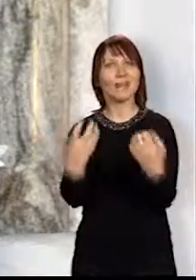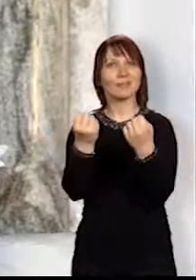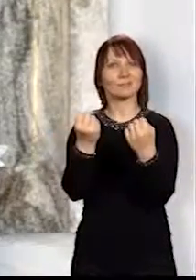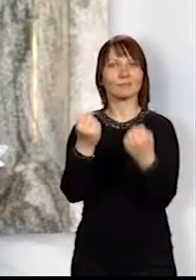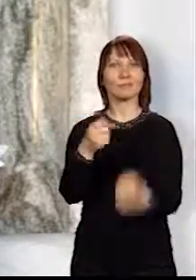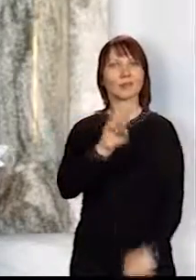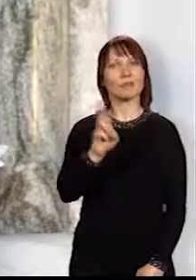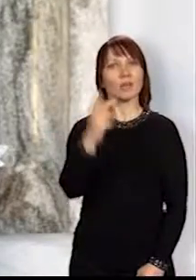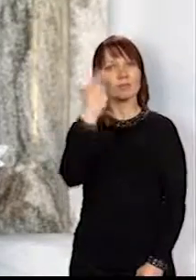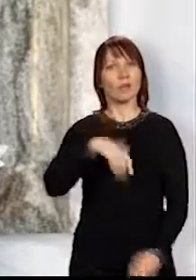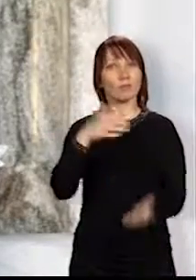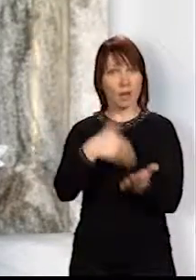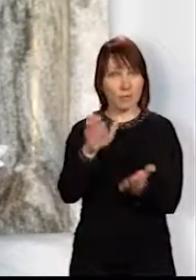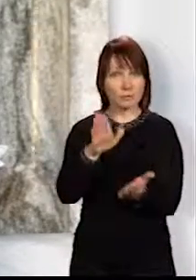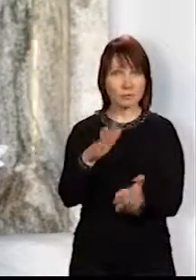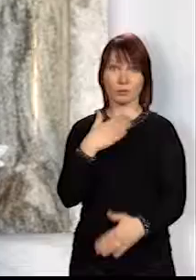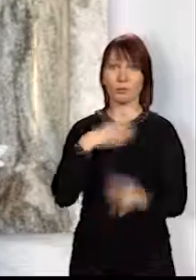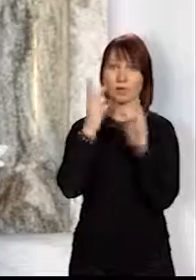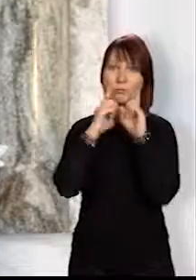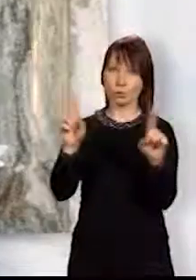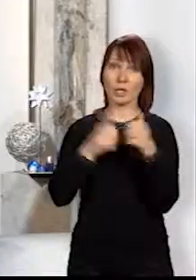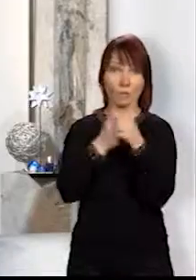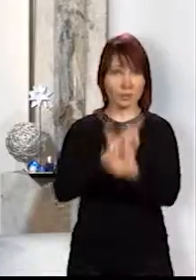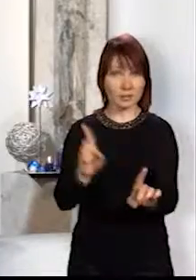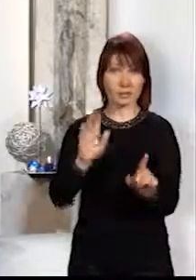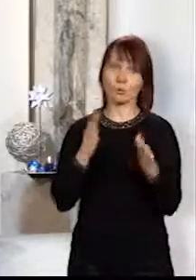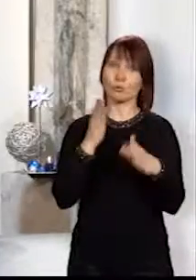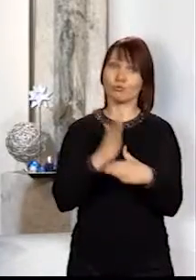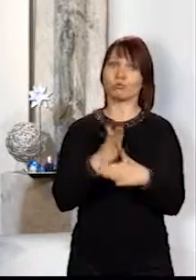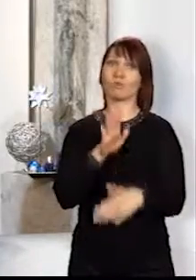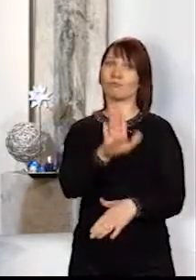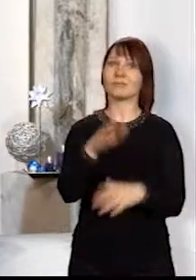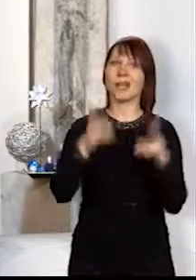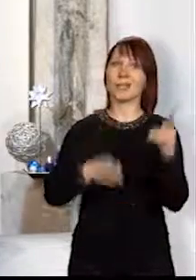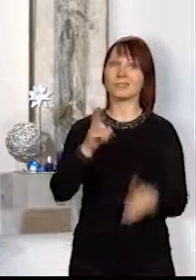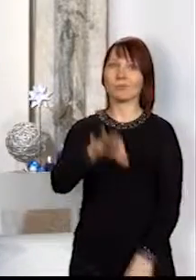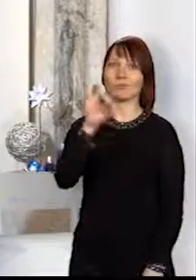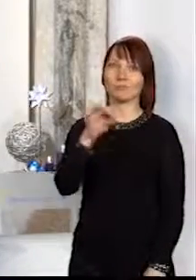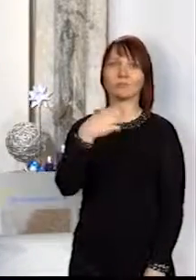Wer mich verachtet und nimmt meine Worte nicht an, der hat schon seinen Richter.